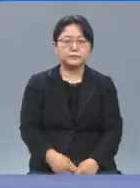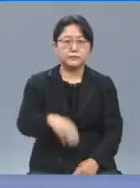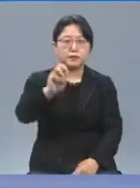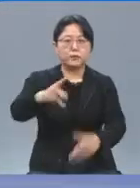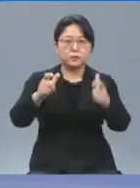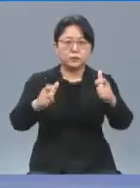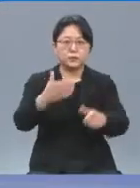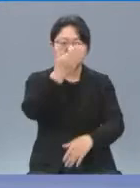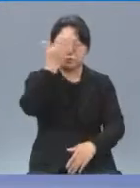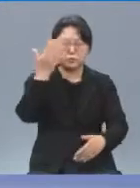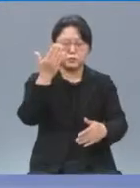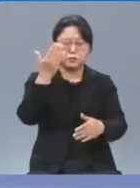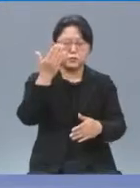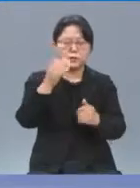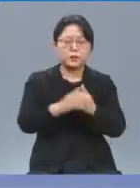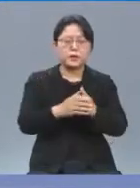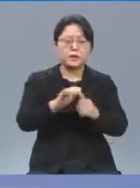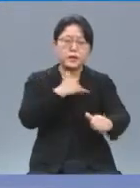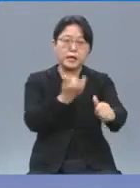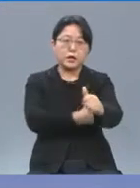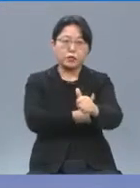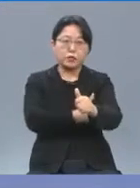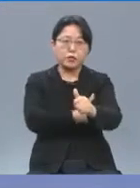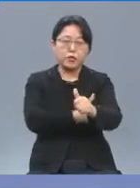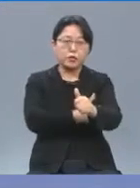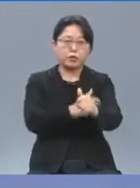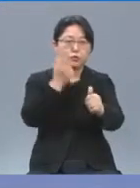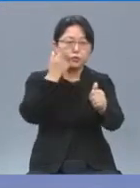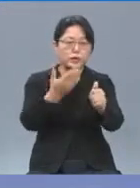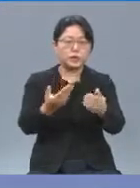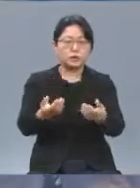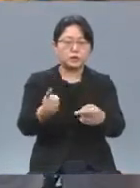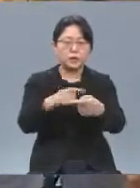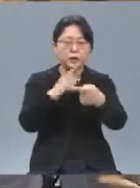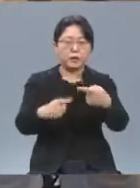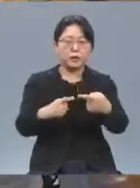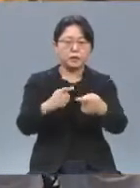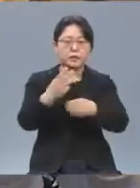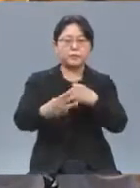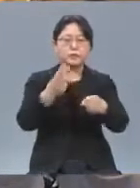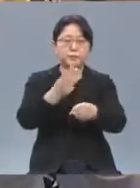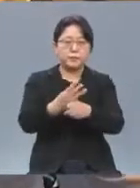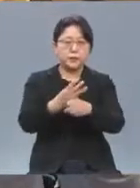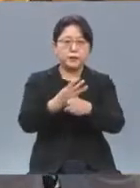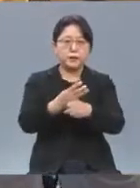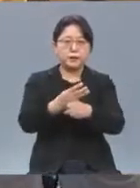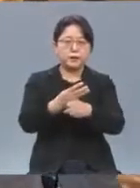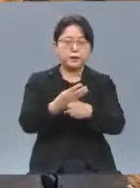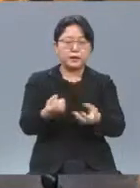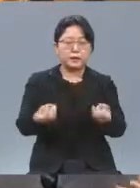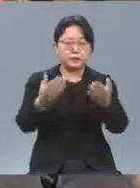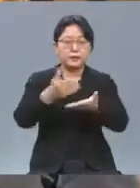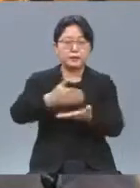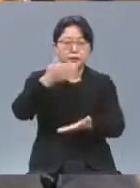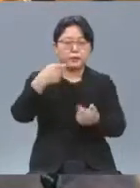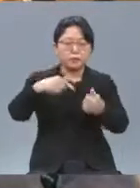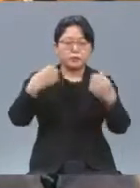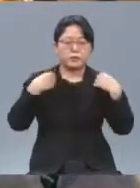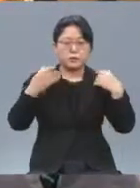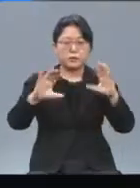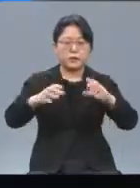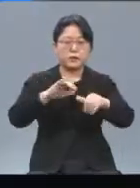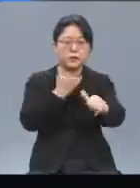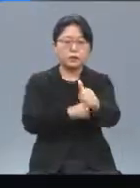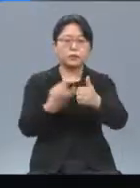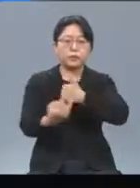광주 지역 청소년을 대상으로 하는 인권 골든벨이 3년 만에 대면으로 열렸습니다. 광주시 교육청과